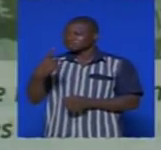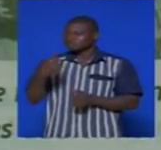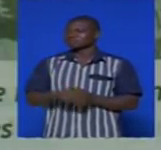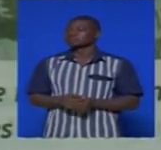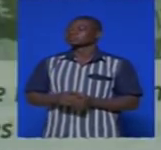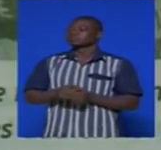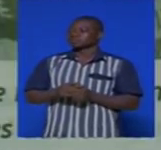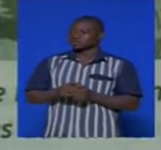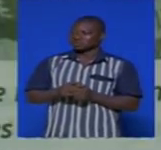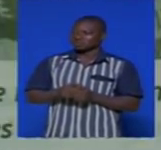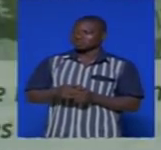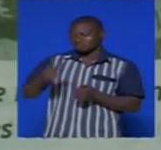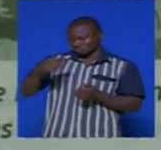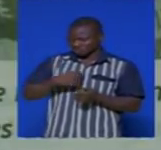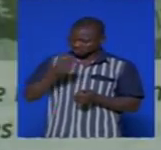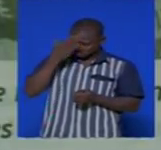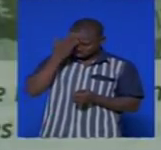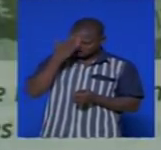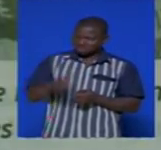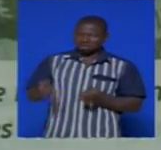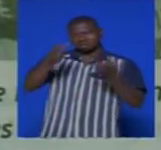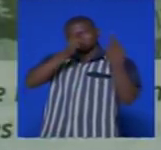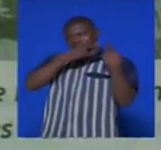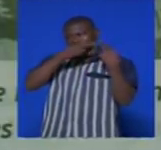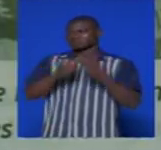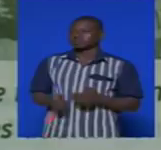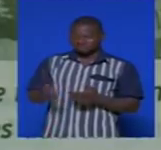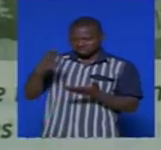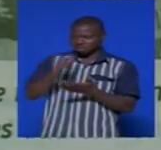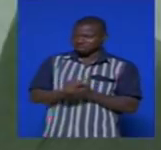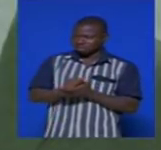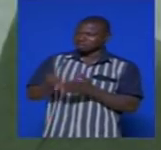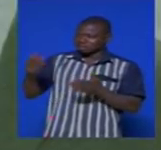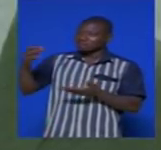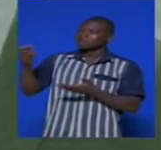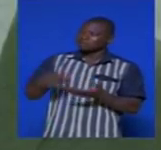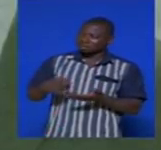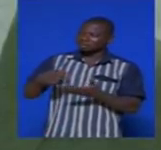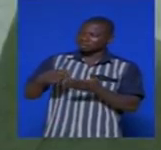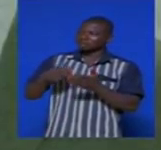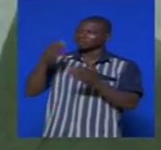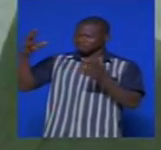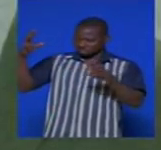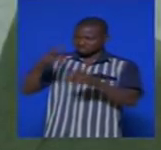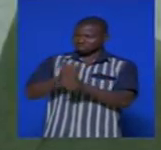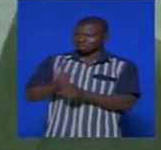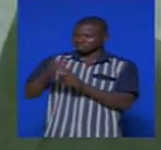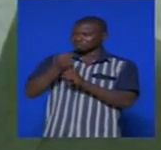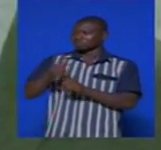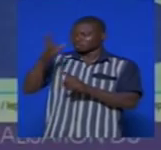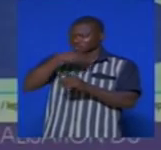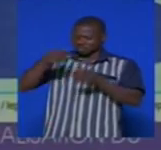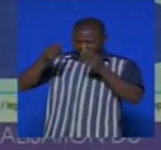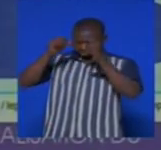il reconnaît son rôle dans l'enlèvement et la séquestration des autorités de la transition. En français simple, selon les éditions Le